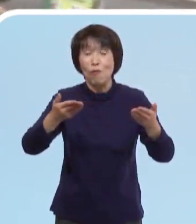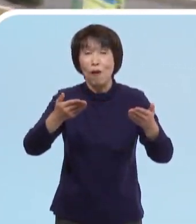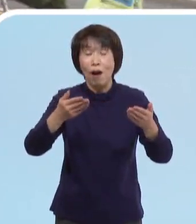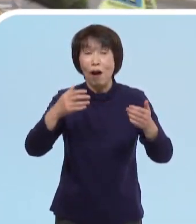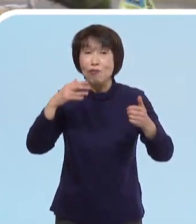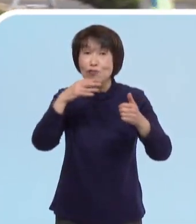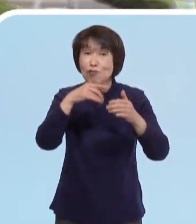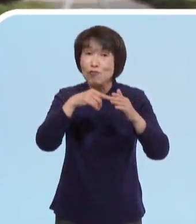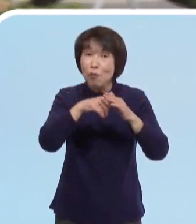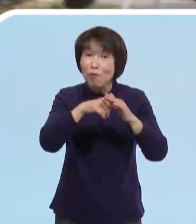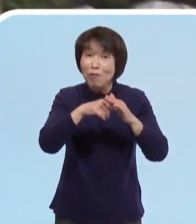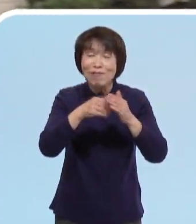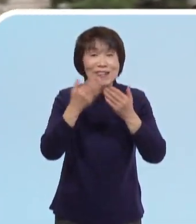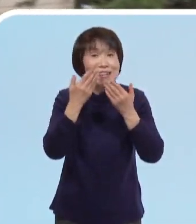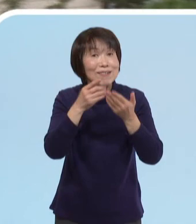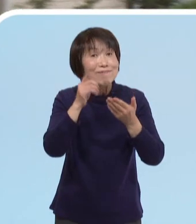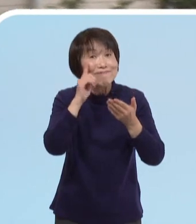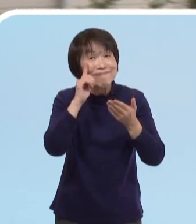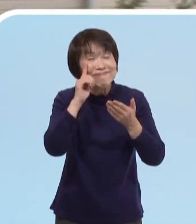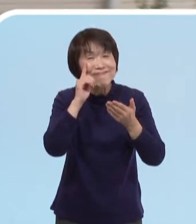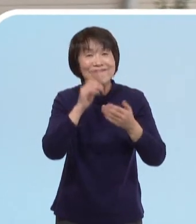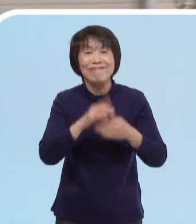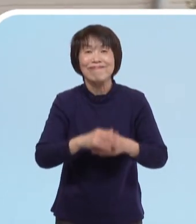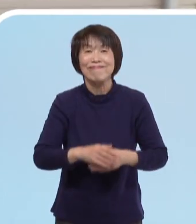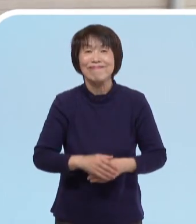密をね、ちょっとお聞きしようと思います。